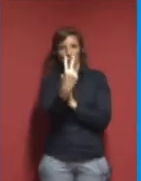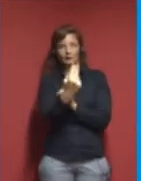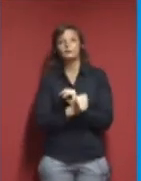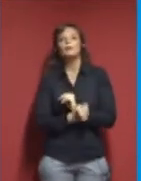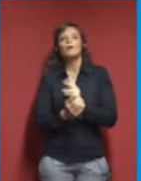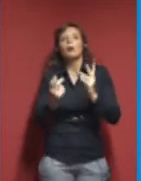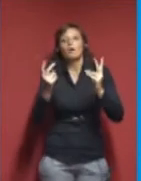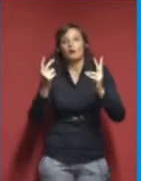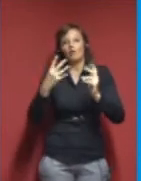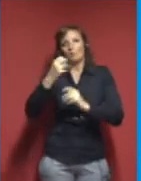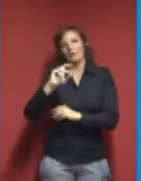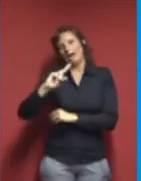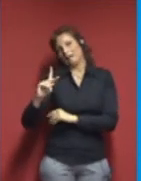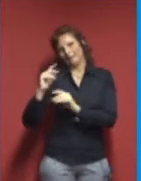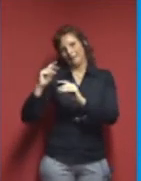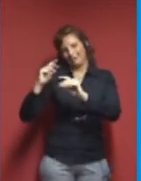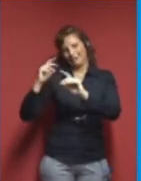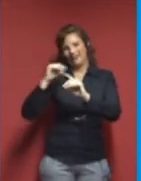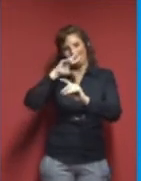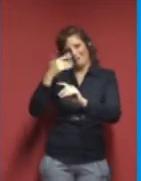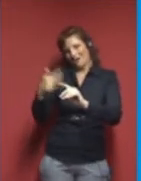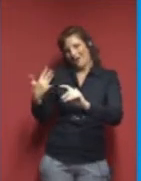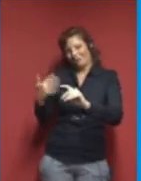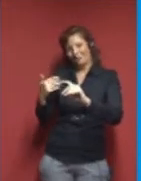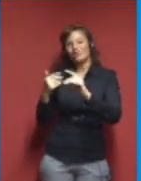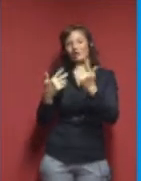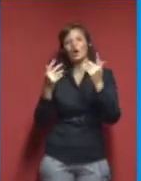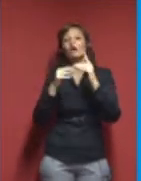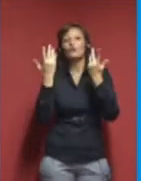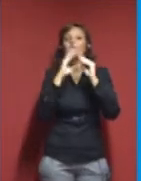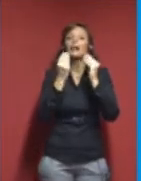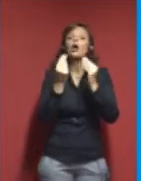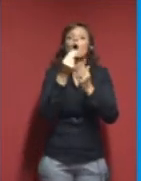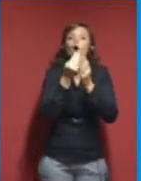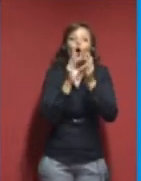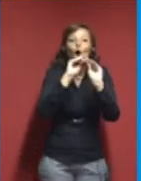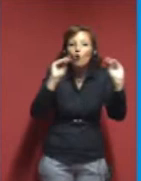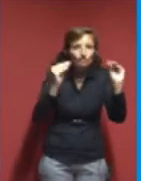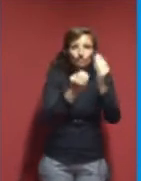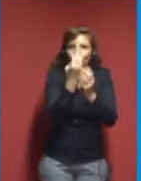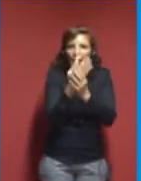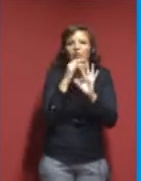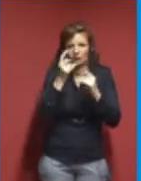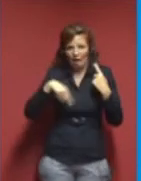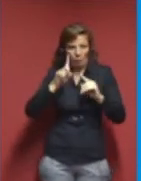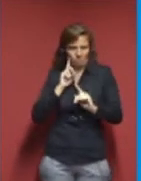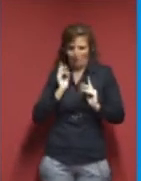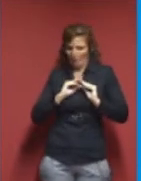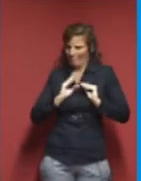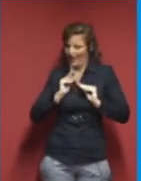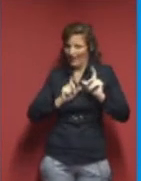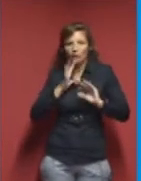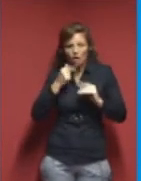Ne ha parlato Marx, ha parlato del fare oggetti, quindi noi naturalmente siamo maker, siamo persone